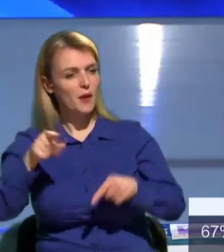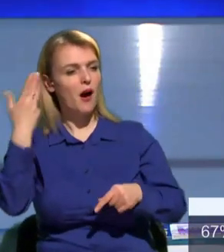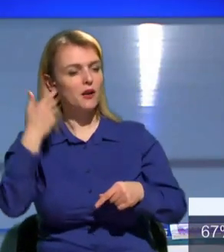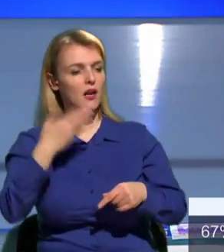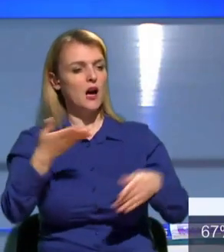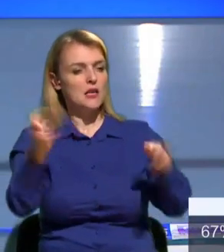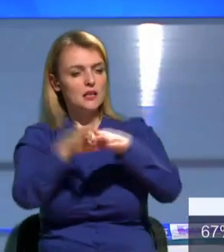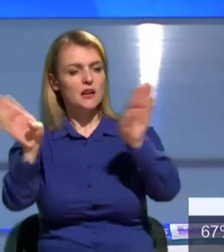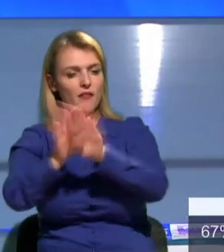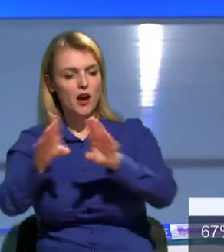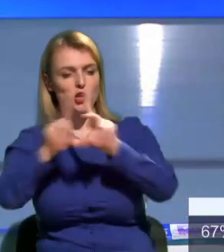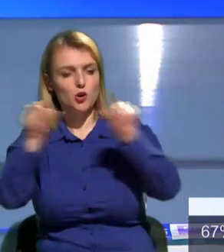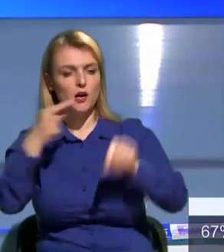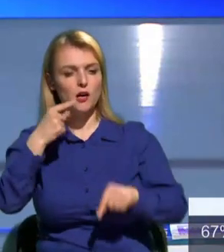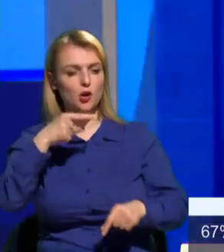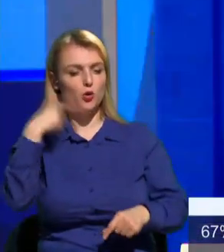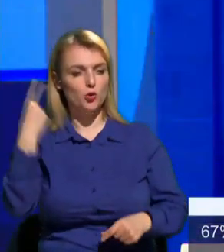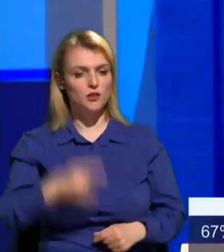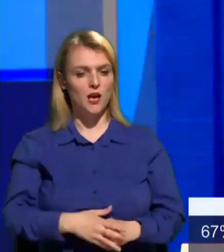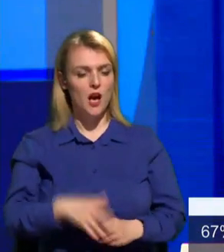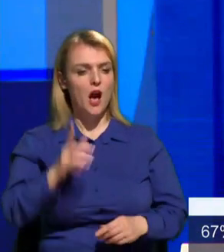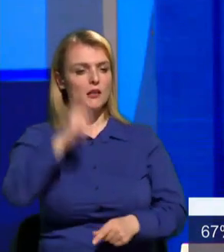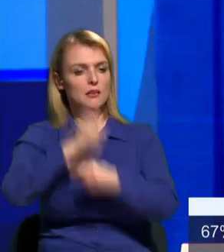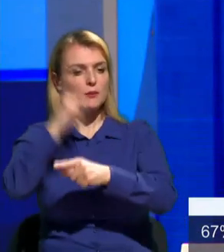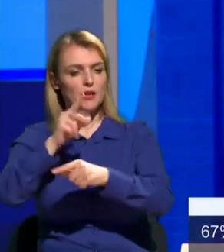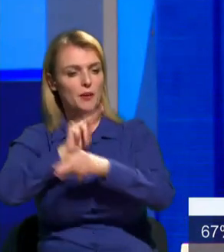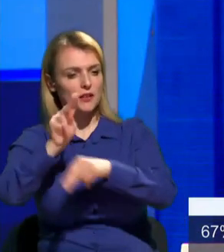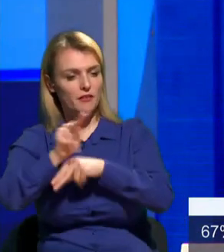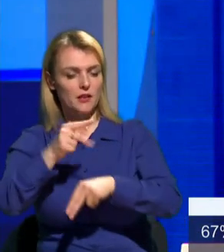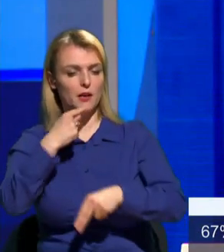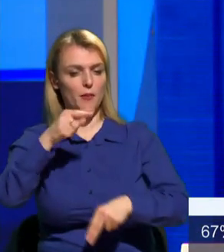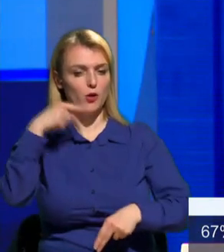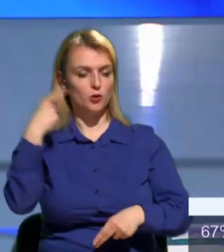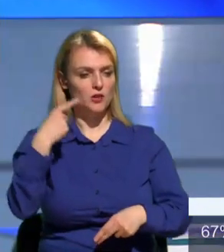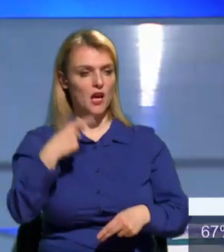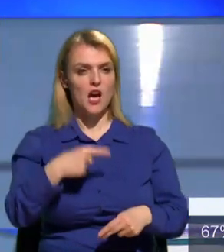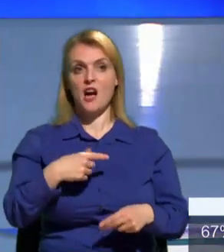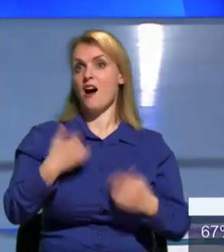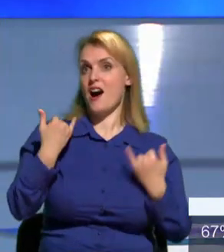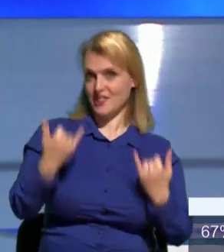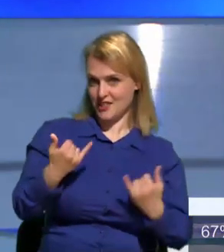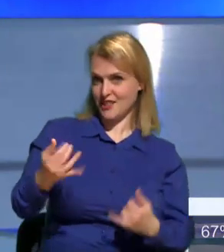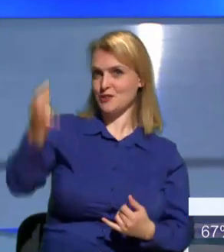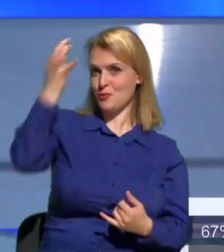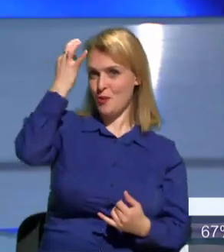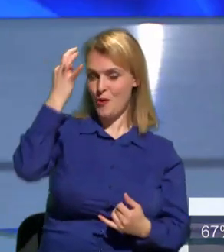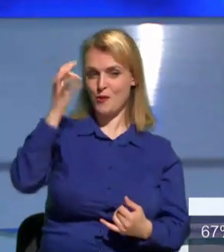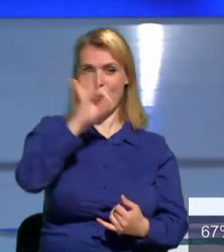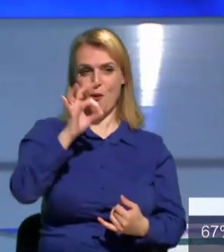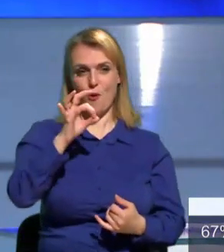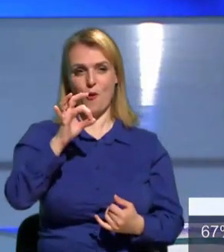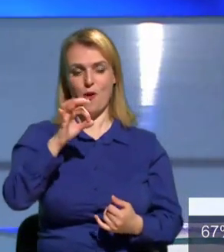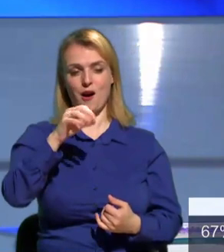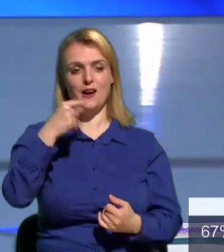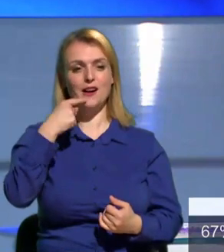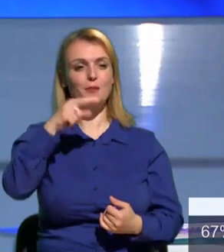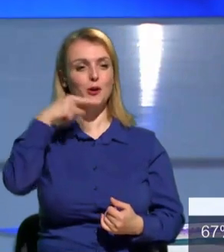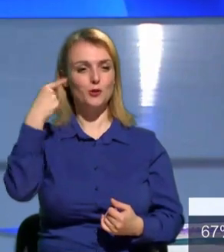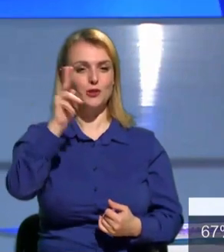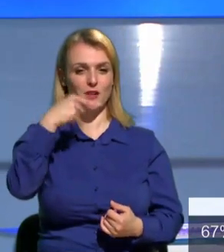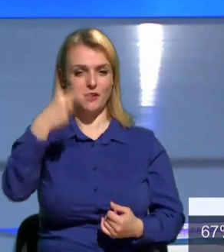программе, тогда никто о них не вспомнил. Сейчас им это нужно для того, чтобы убедить русскоязычных, чтобы за них проголосовали. Вы знаете мою